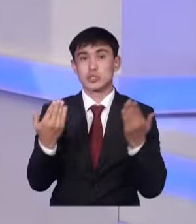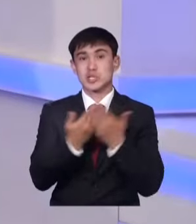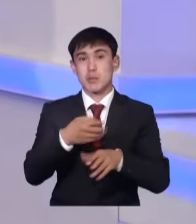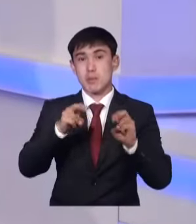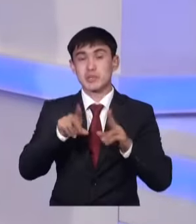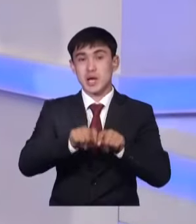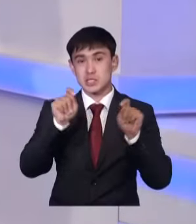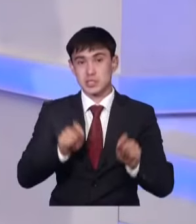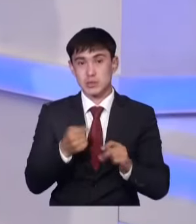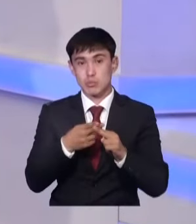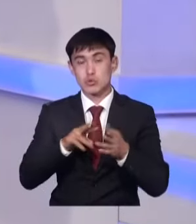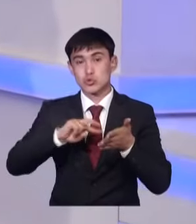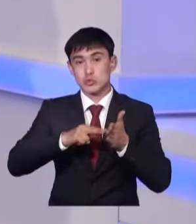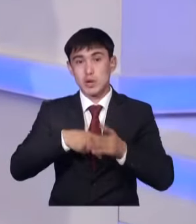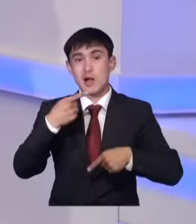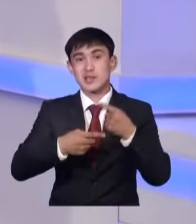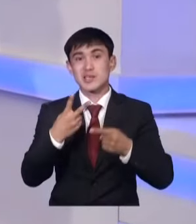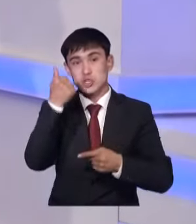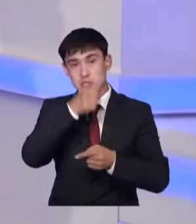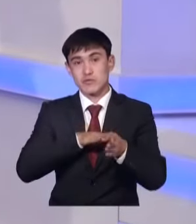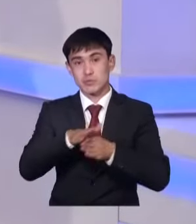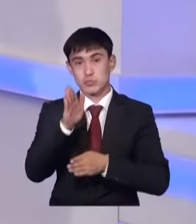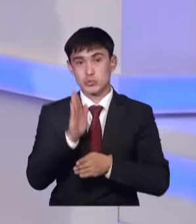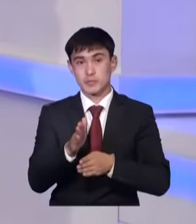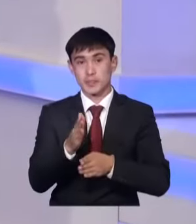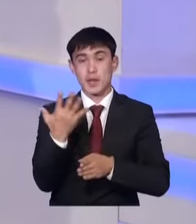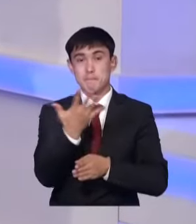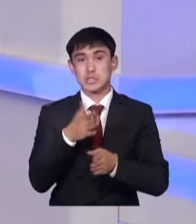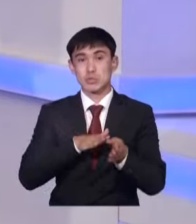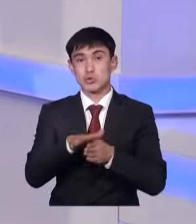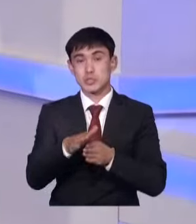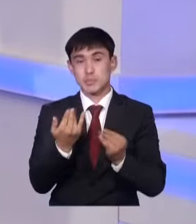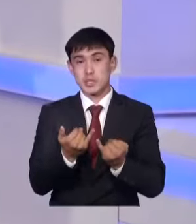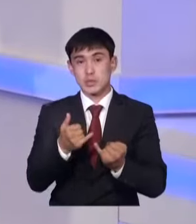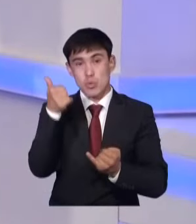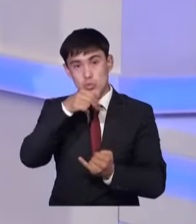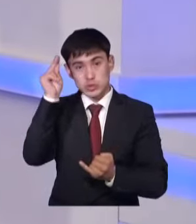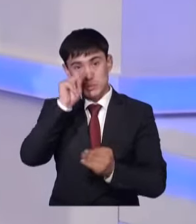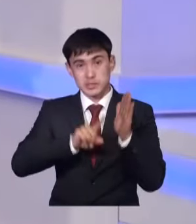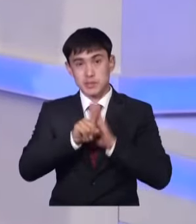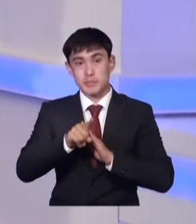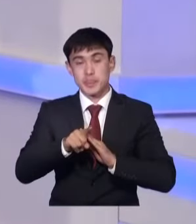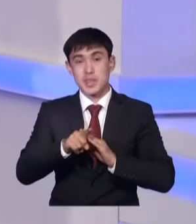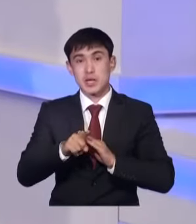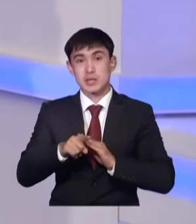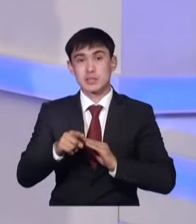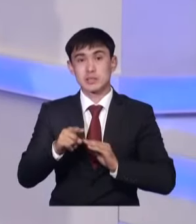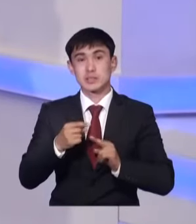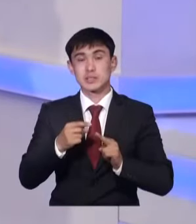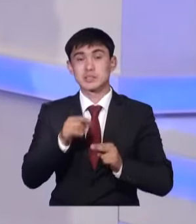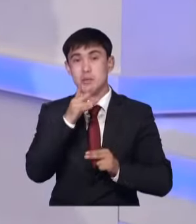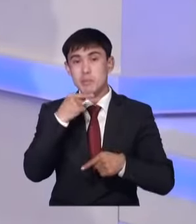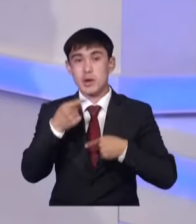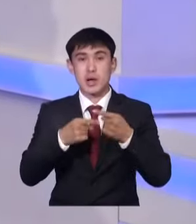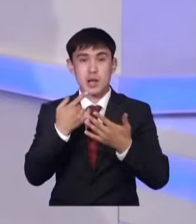мамандық ашылады. Бұл жоспар алдығы 2 жылда жүзеге аспақ. Соның 5-еуі бойынша биылғы оқу жылынан бастап білімгер қабылдайды. Заман мен